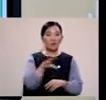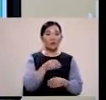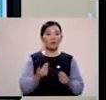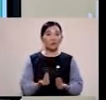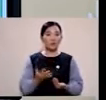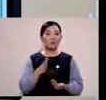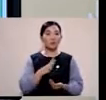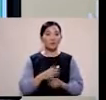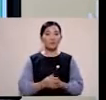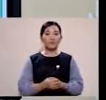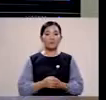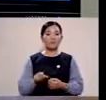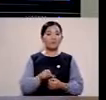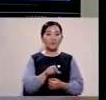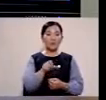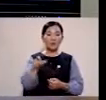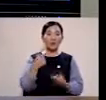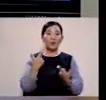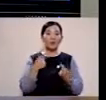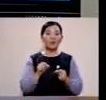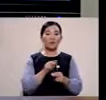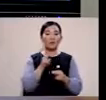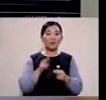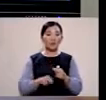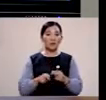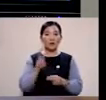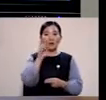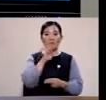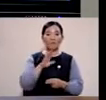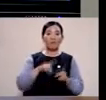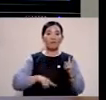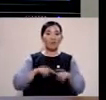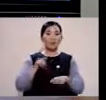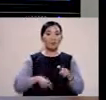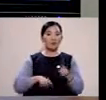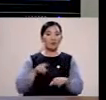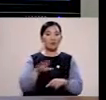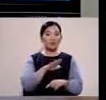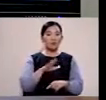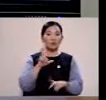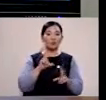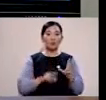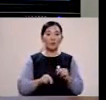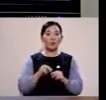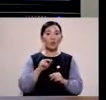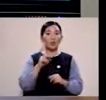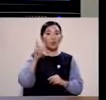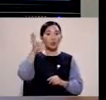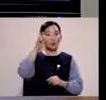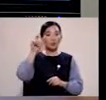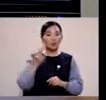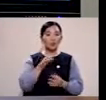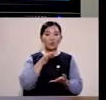yashamoqdamiz. Yo'lingiz qayerda tugaydi? Vatanda. Demak, donishmand bu